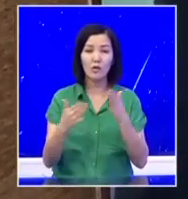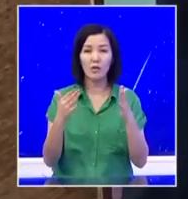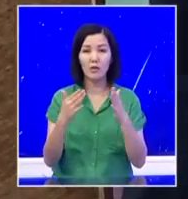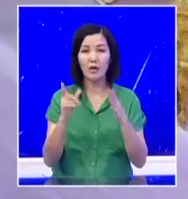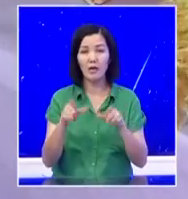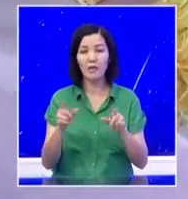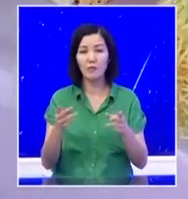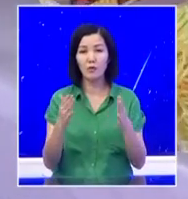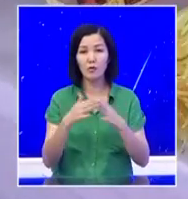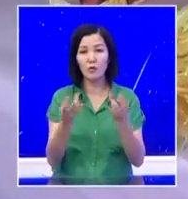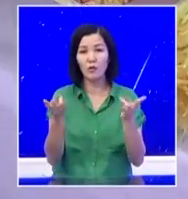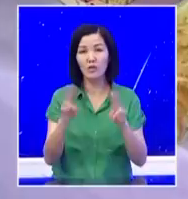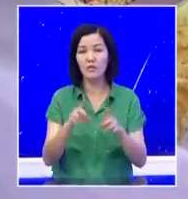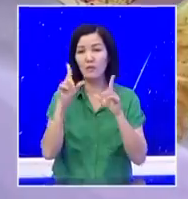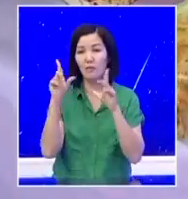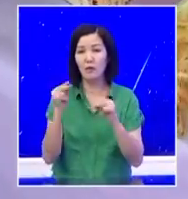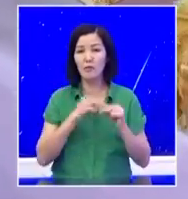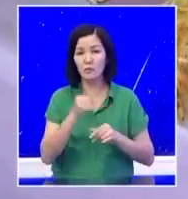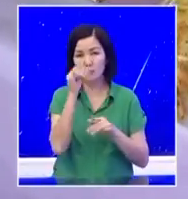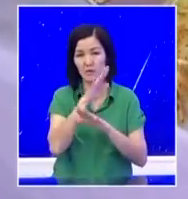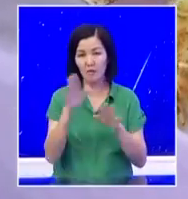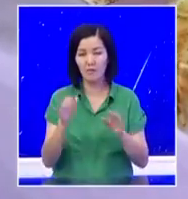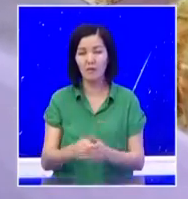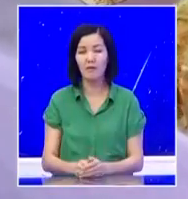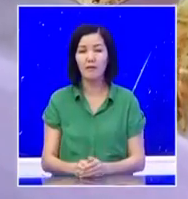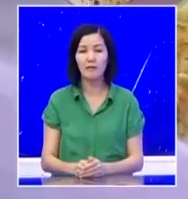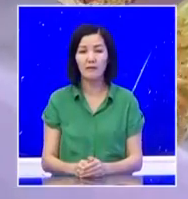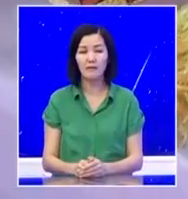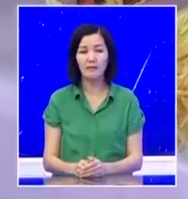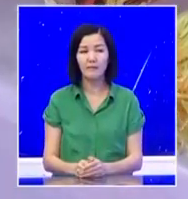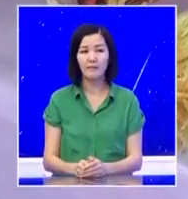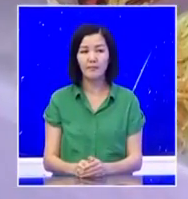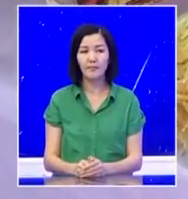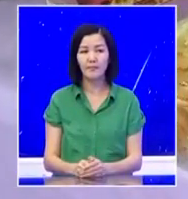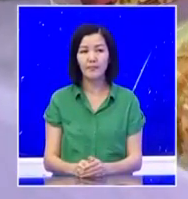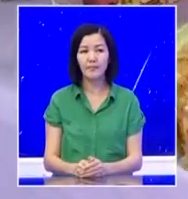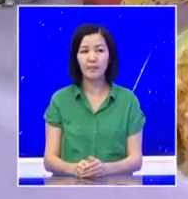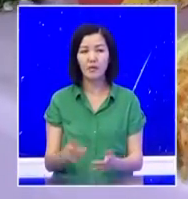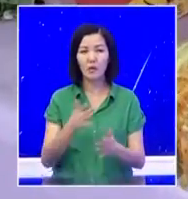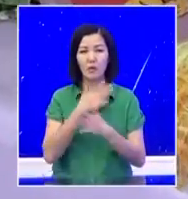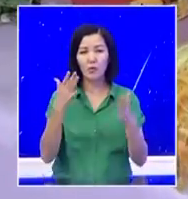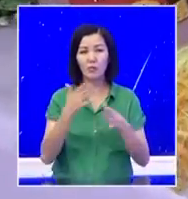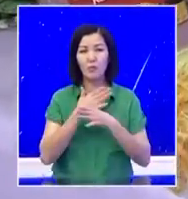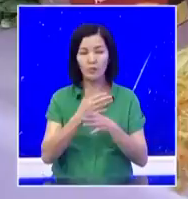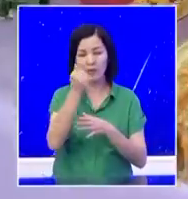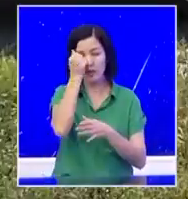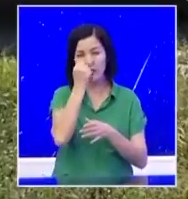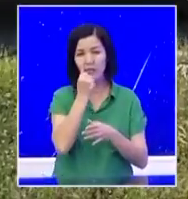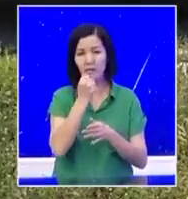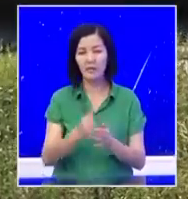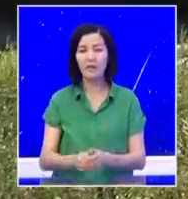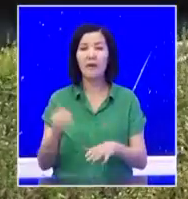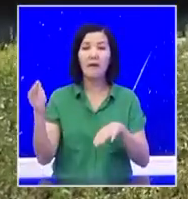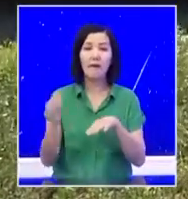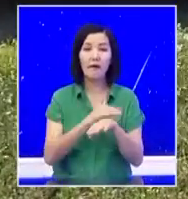шыға алмайды. Ай, рахмет, әкем, бақытты болыңдар. Мынау деген көп көмек қой жаным.